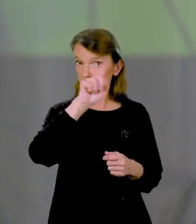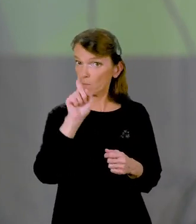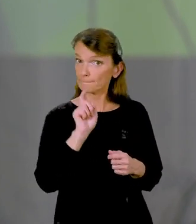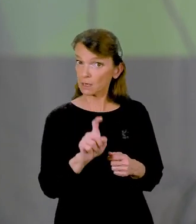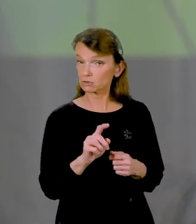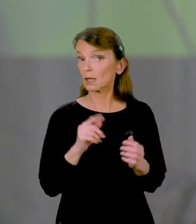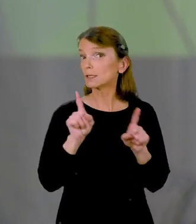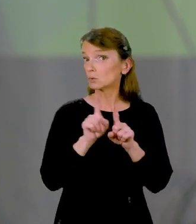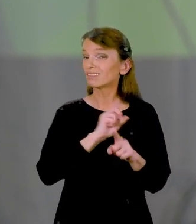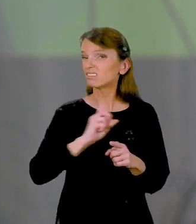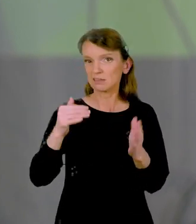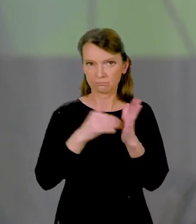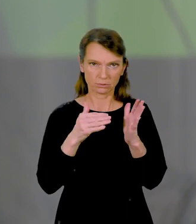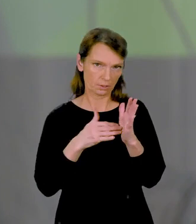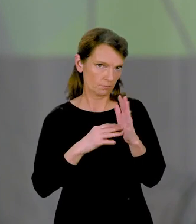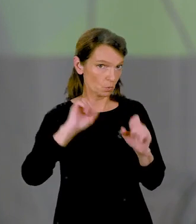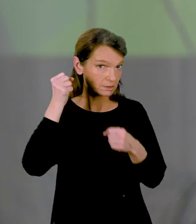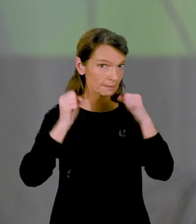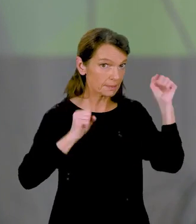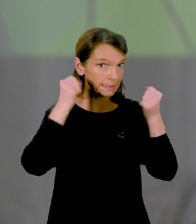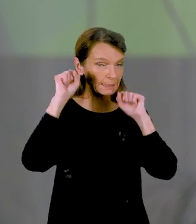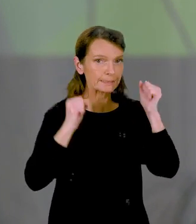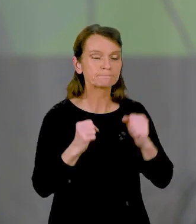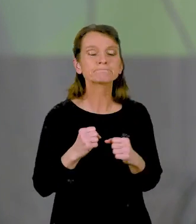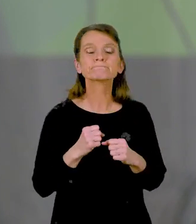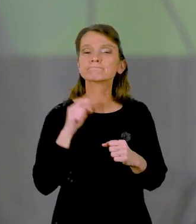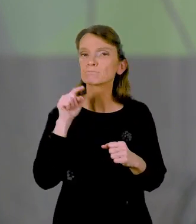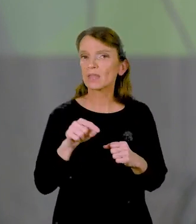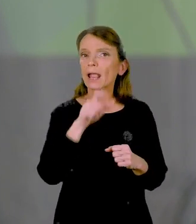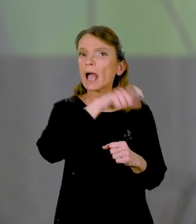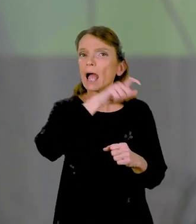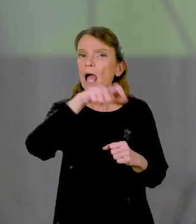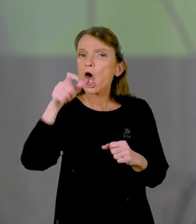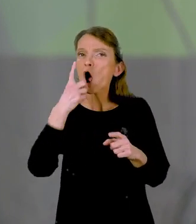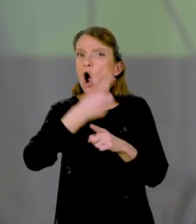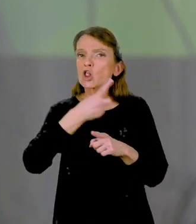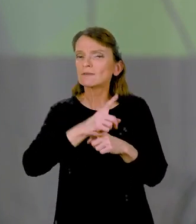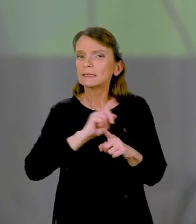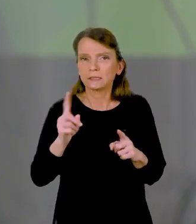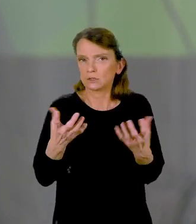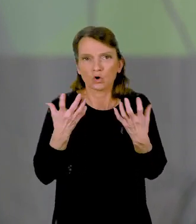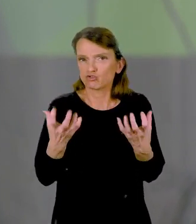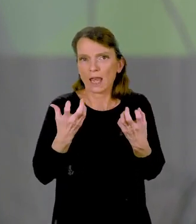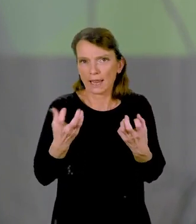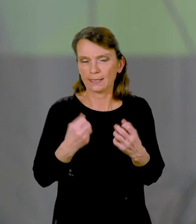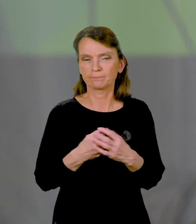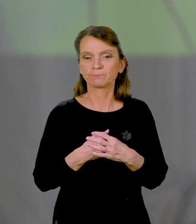predstavljali predvsem nepotrebno vznemirjanje. Tega si odločevalci preprosto niso